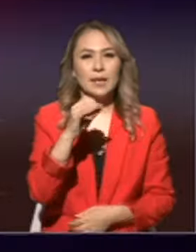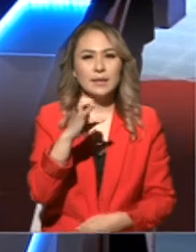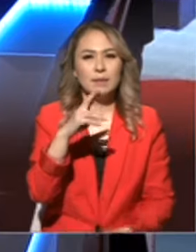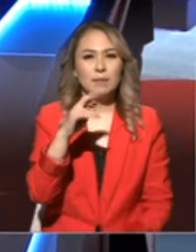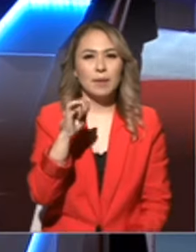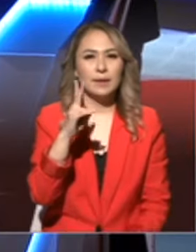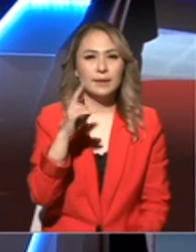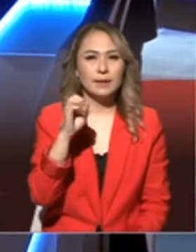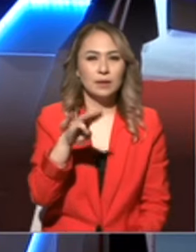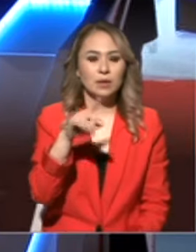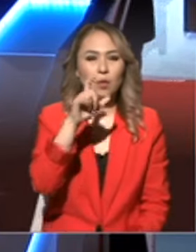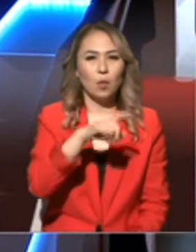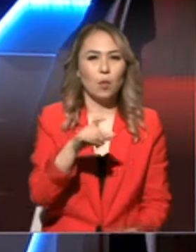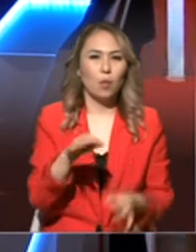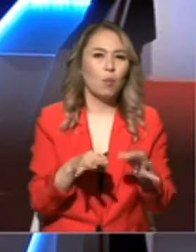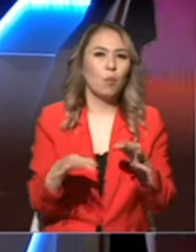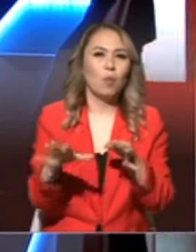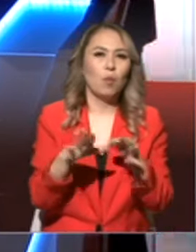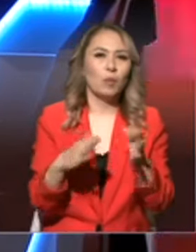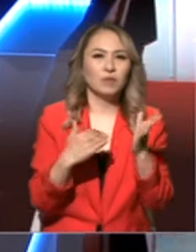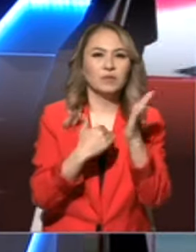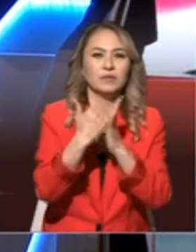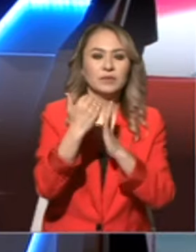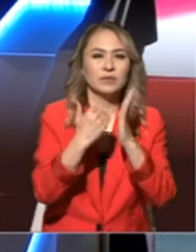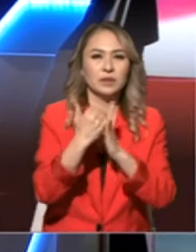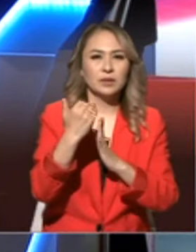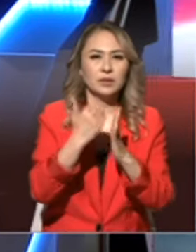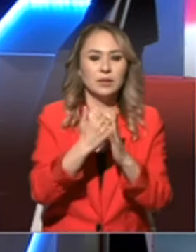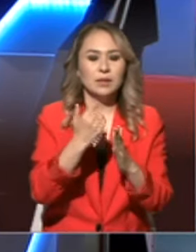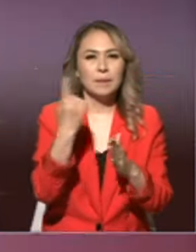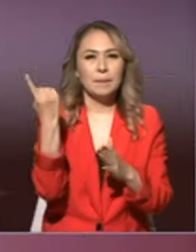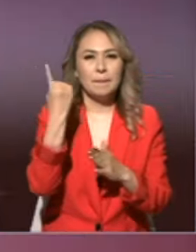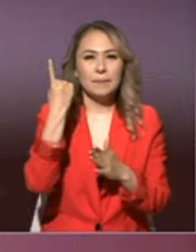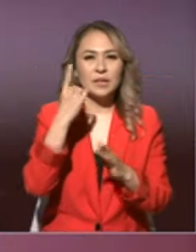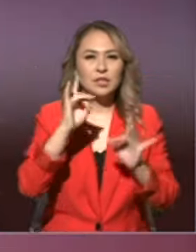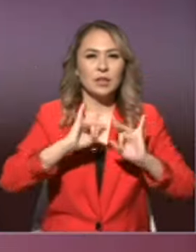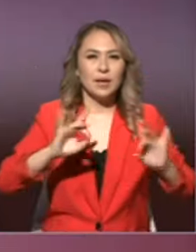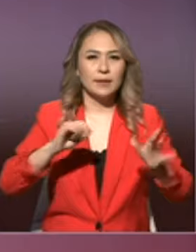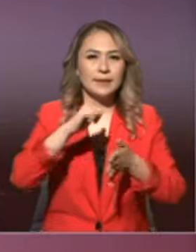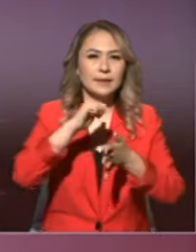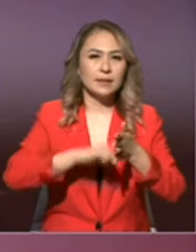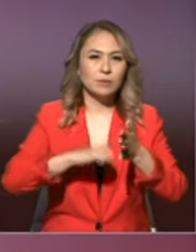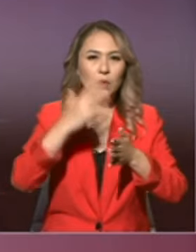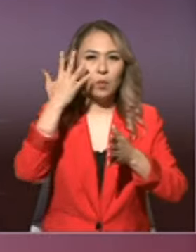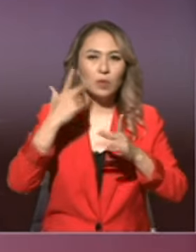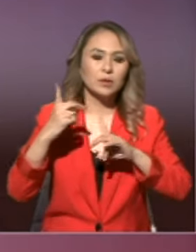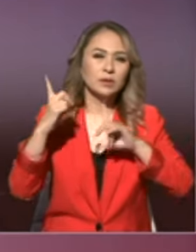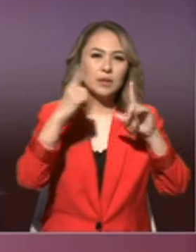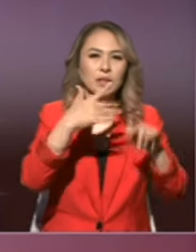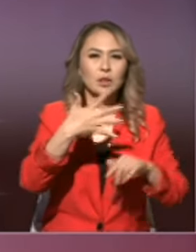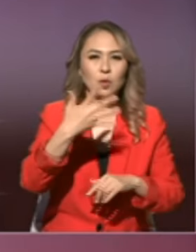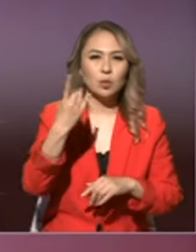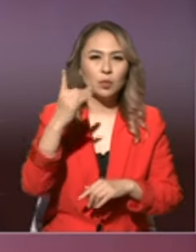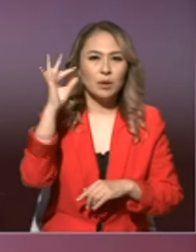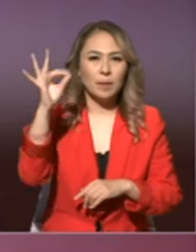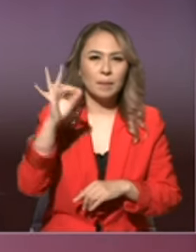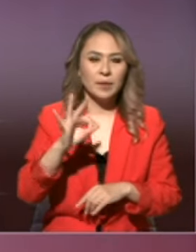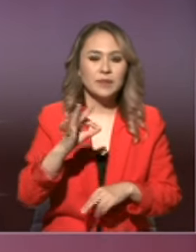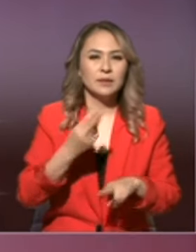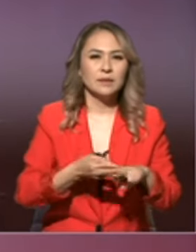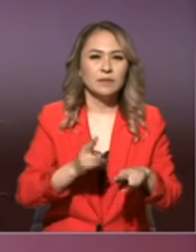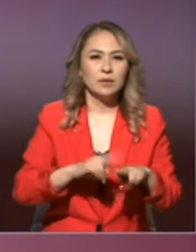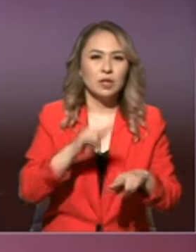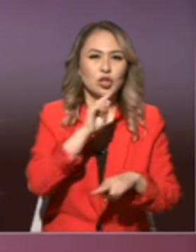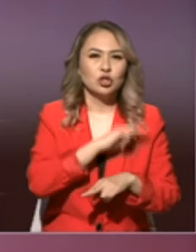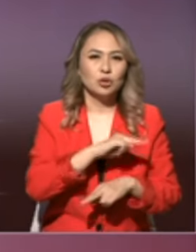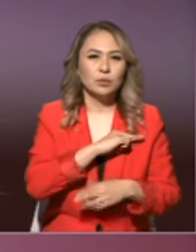респонденттердің, яғни барлық облыстар, жоғарыда айтылып кеткен облыстардағы респонденттердің бірінші айтқан себебі не үшін бардыңыз дегенде 51% мен ол жаққа